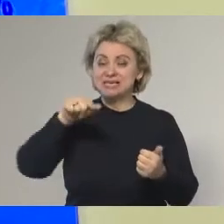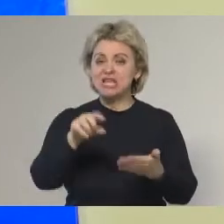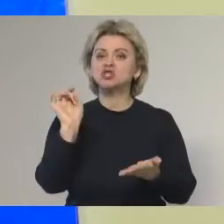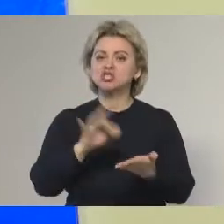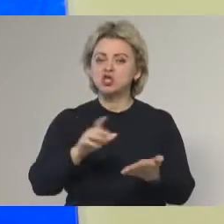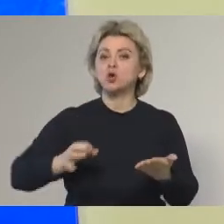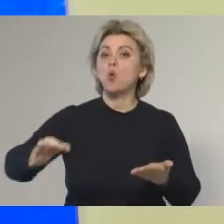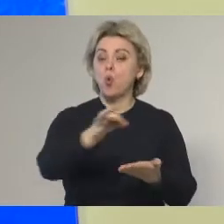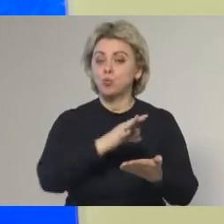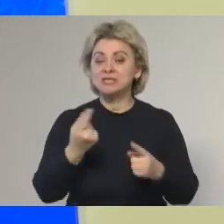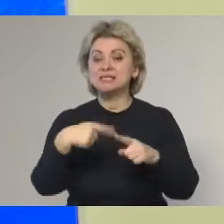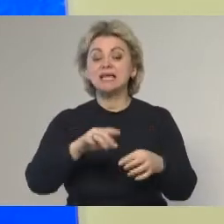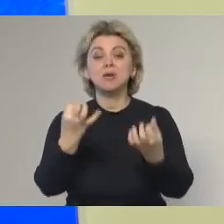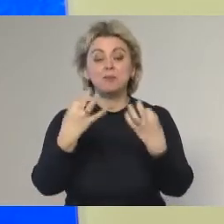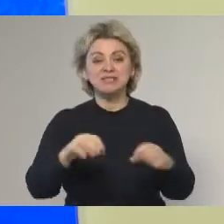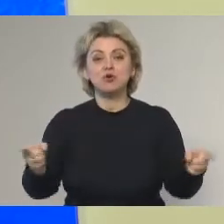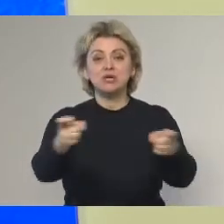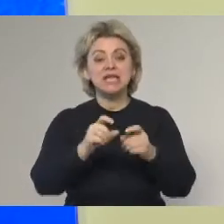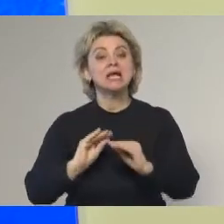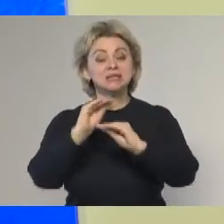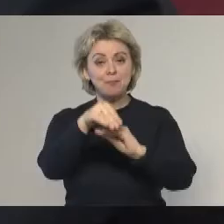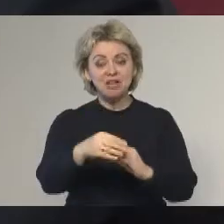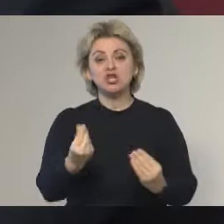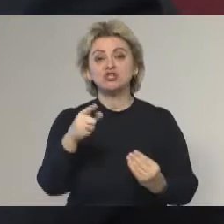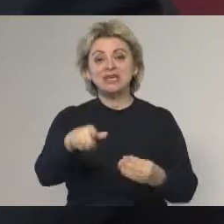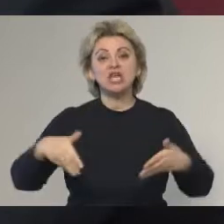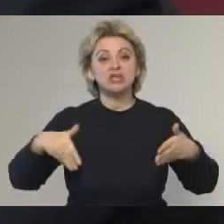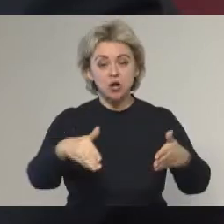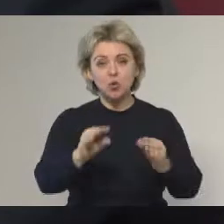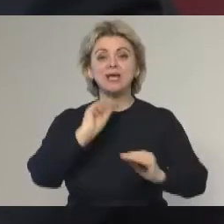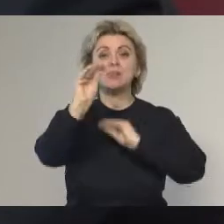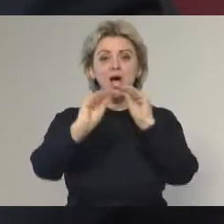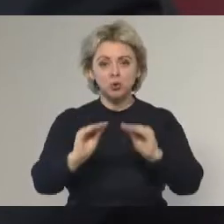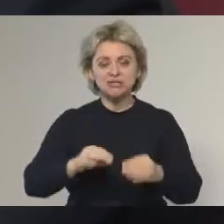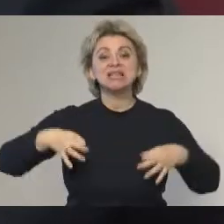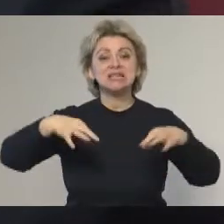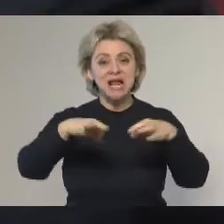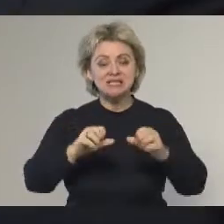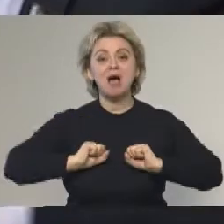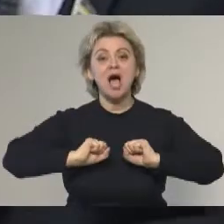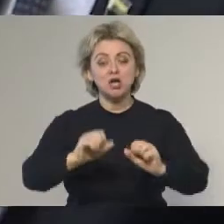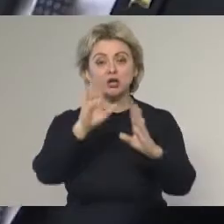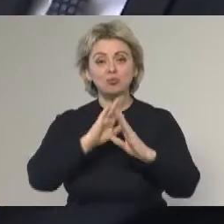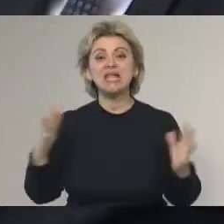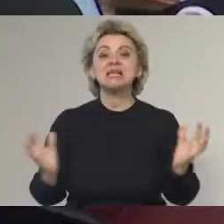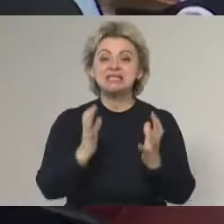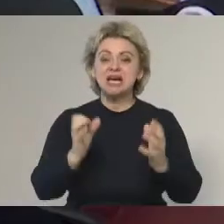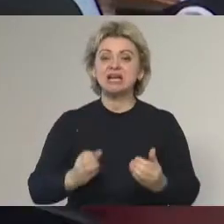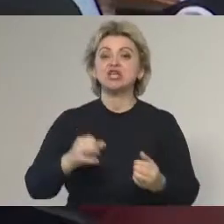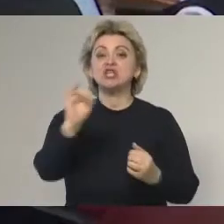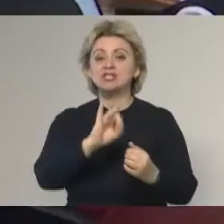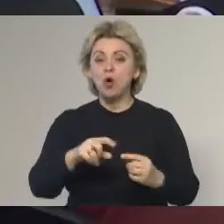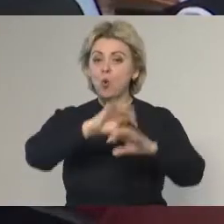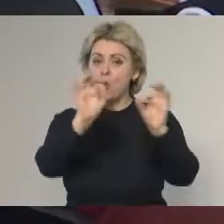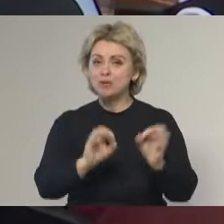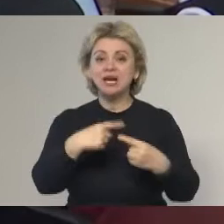центр области. Это позволит привлечь дополнительные деньги на дороги, благоустройство, транспорт, охрану природы, сохранение исторического облика